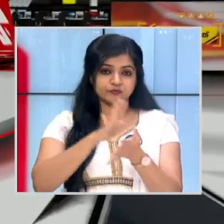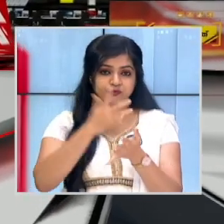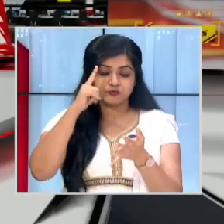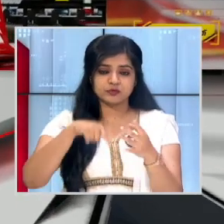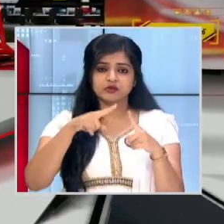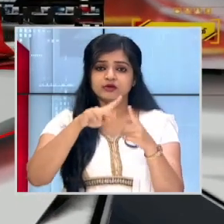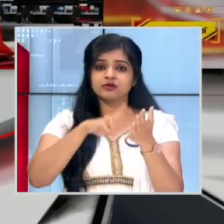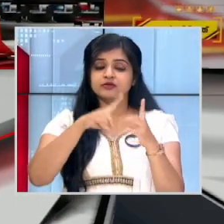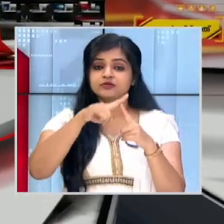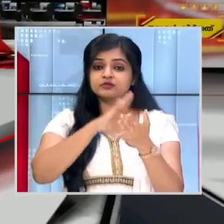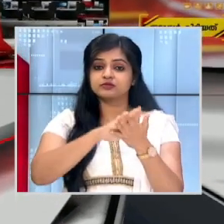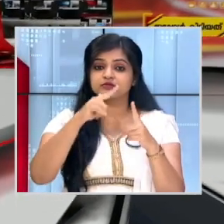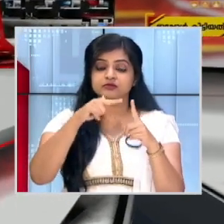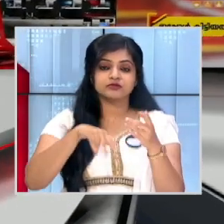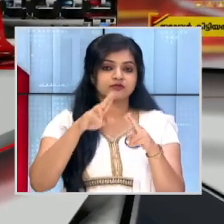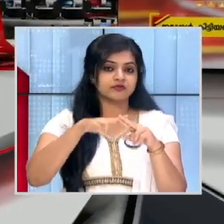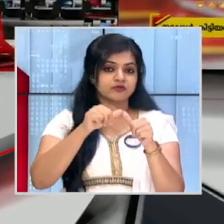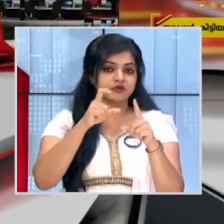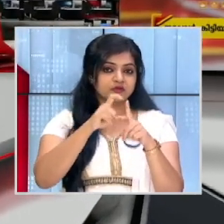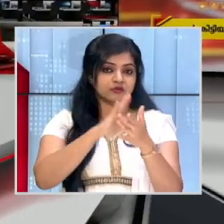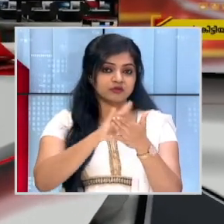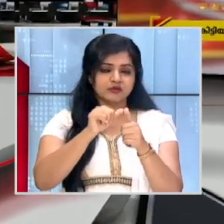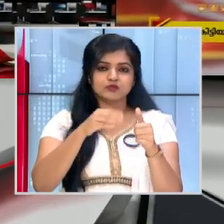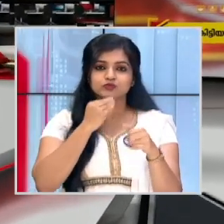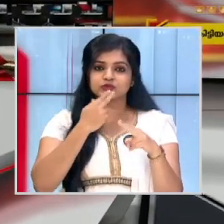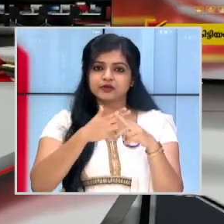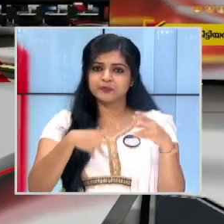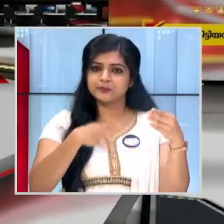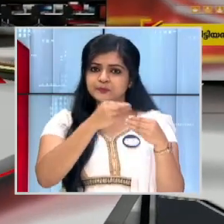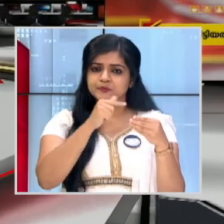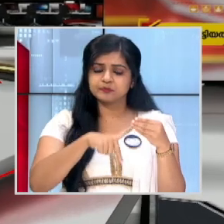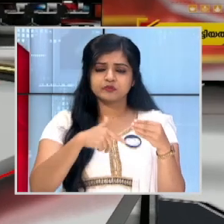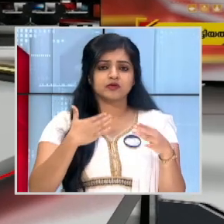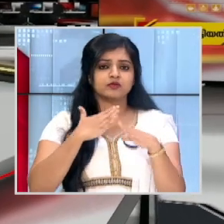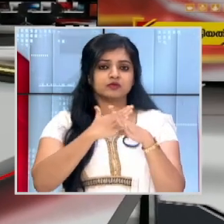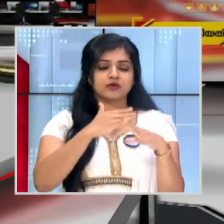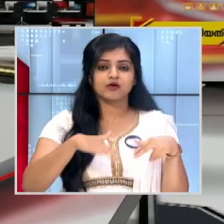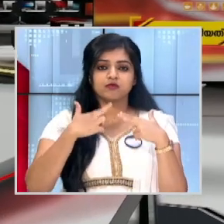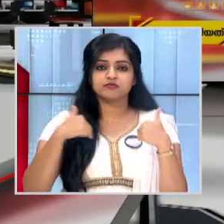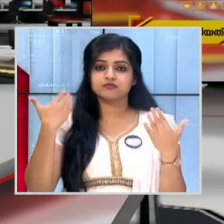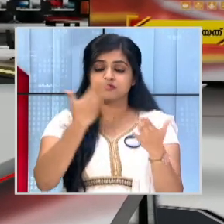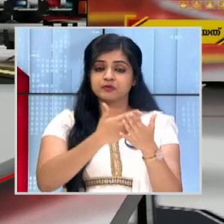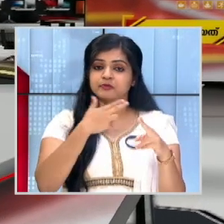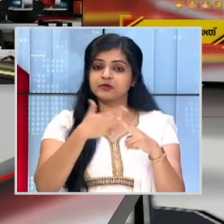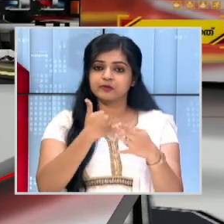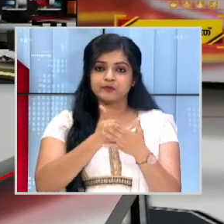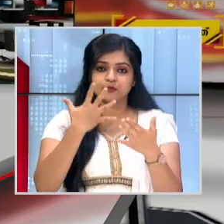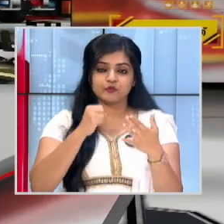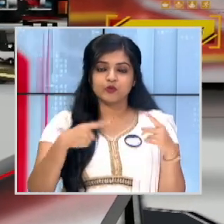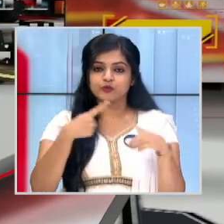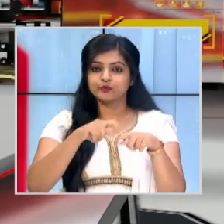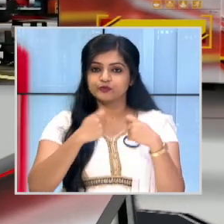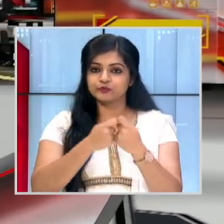കലോത്സവത്തിന് ഇന്തിഫാദ എന്ന് പേരിട്ടതിനെതിരെ ഹൈക്കോടതിയിൽ ഹർജി. പേര് പിൻവലിക്കണമെന്നാണ് ആവശ്യം. എതിർകക്ഷികൾക്ക് കോടതി നോട്ടീസ് അയച്ചു.